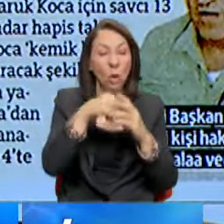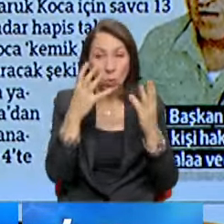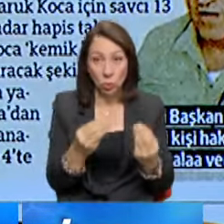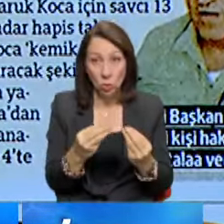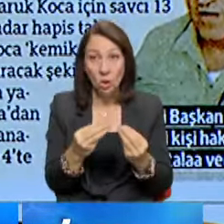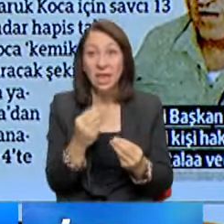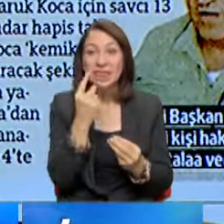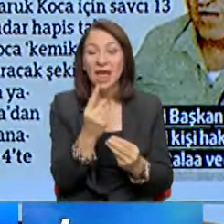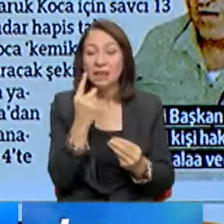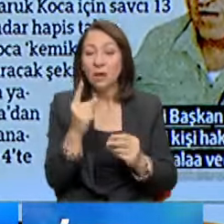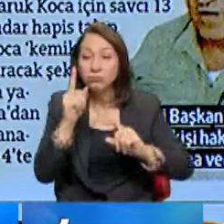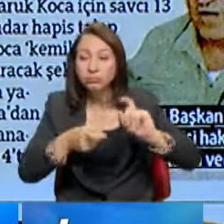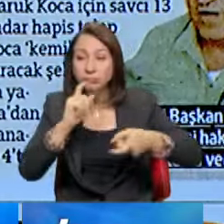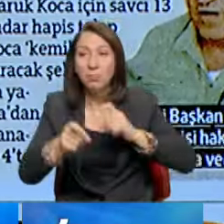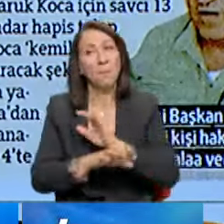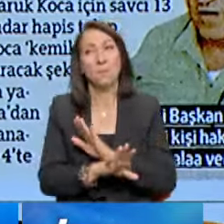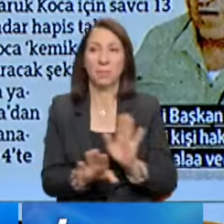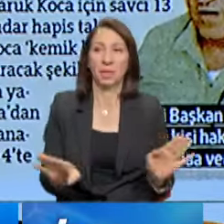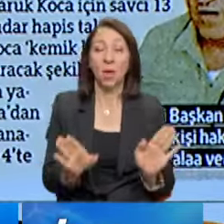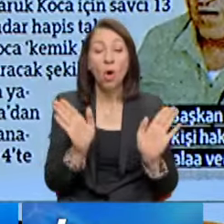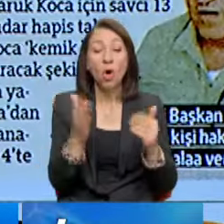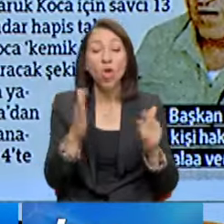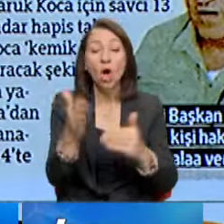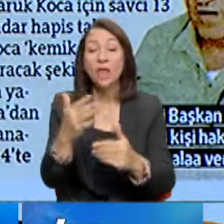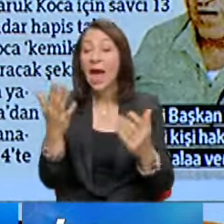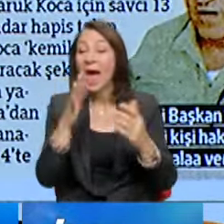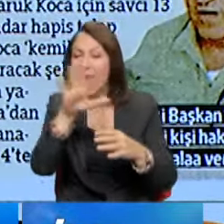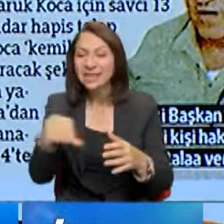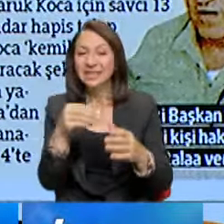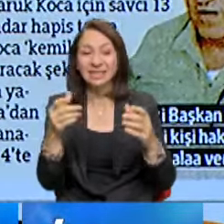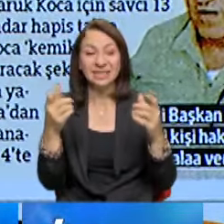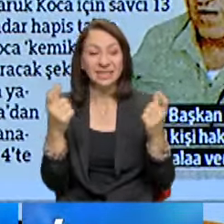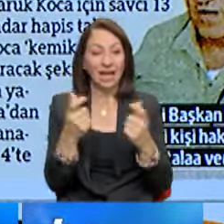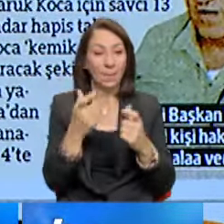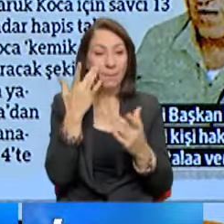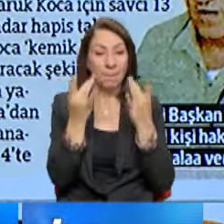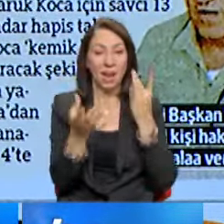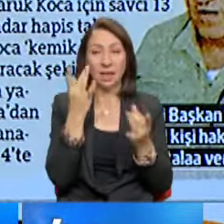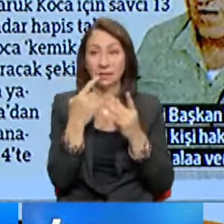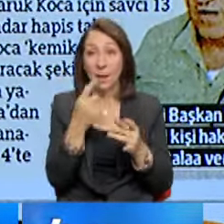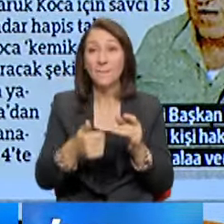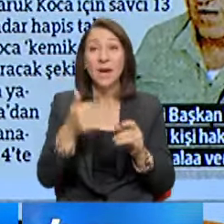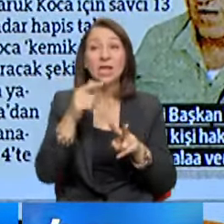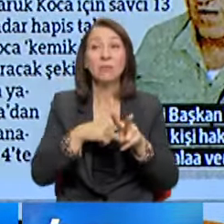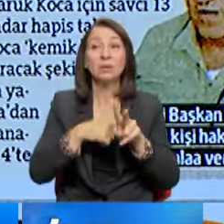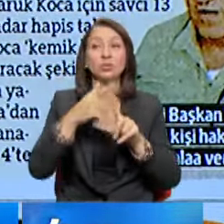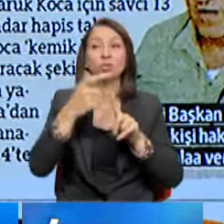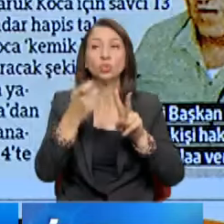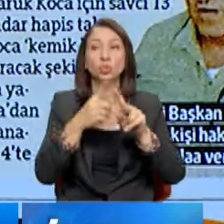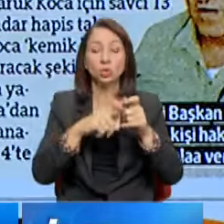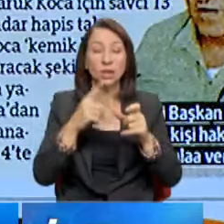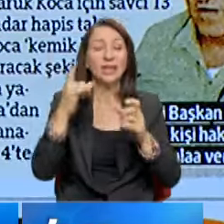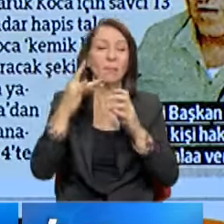olduğu tek tek belirlenmiş durumda. Oda oda herkesin yeri bas kayıtlarında belli dedi. Bakan Yılmaz Tunç, Diyarbakır